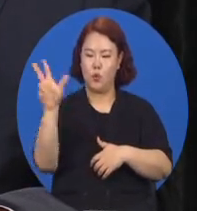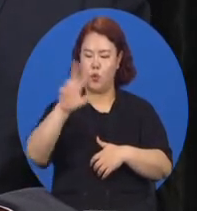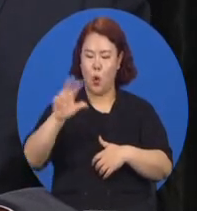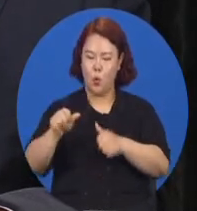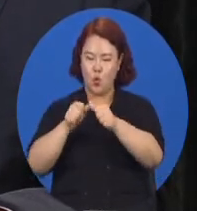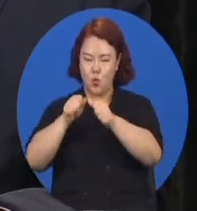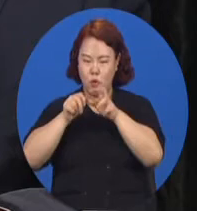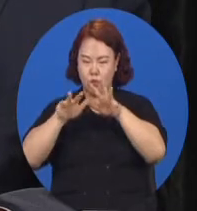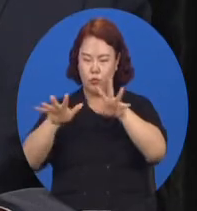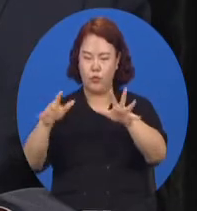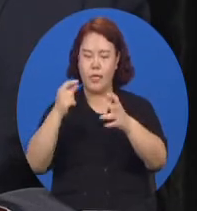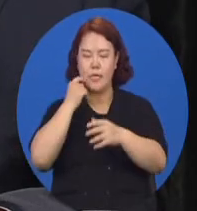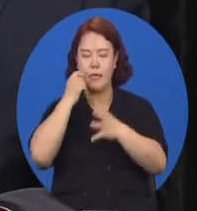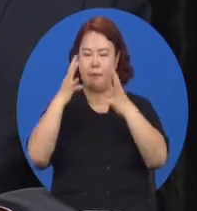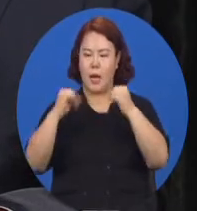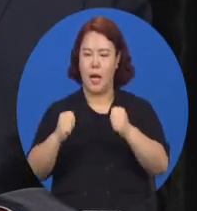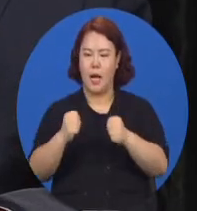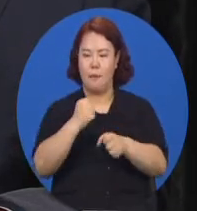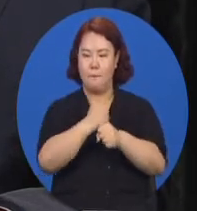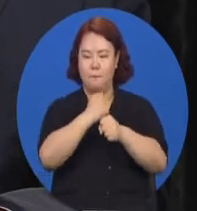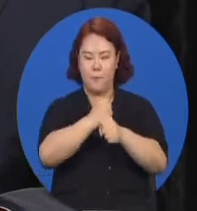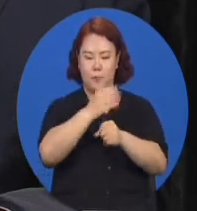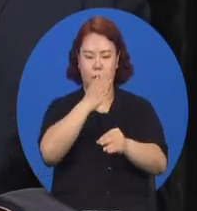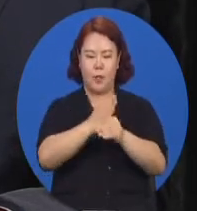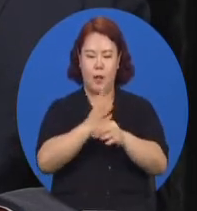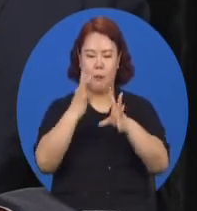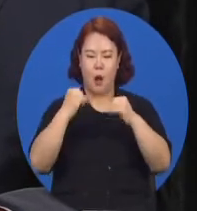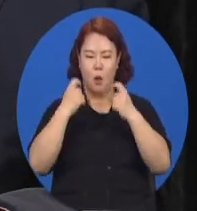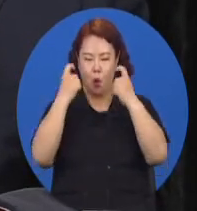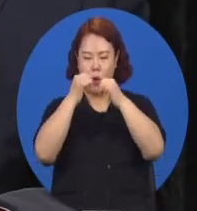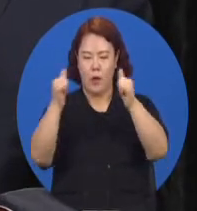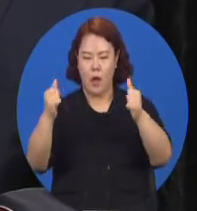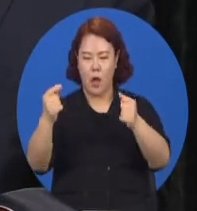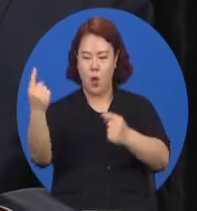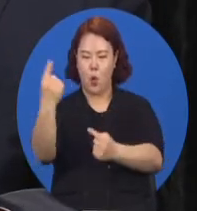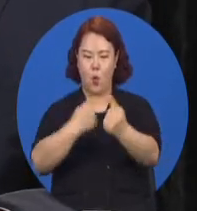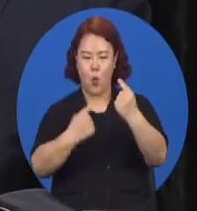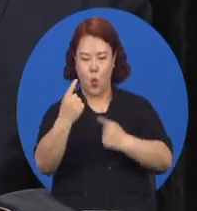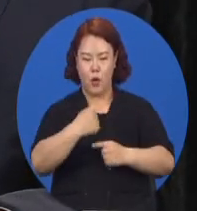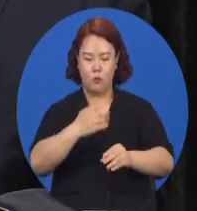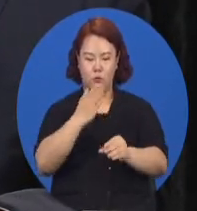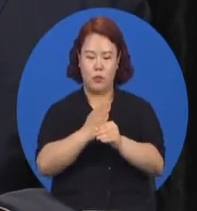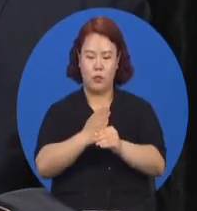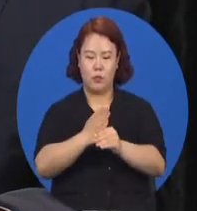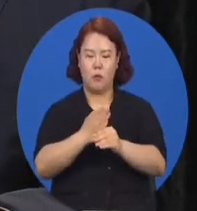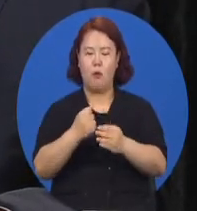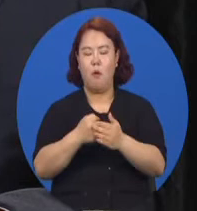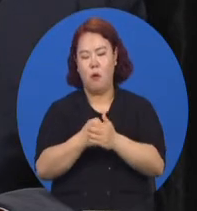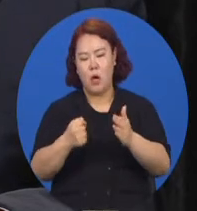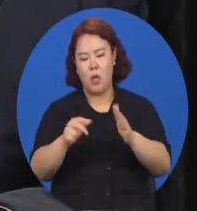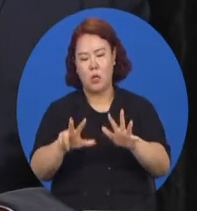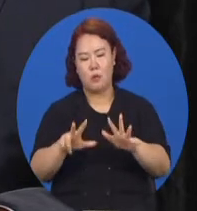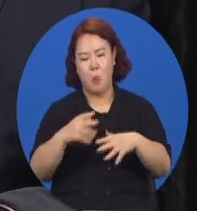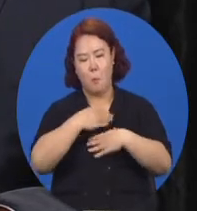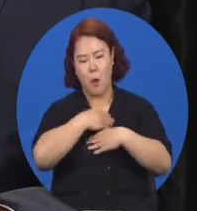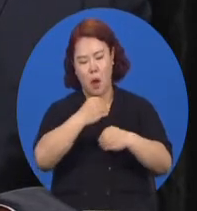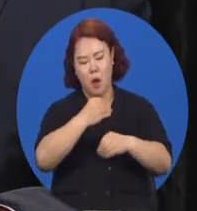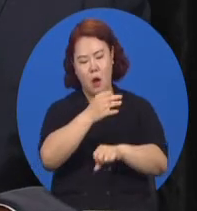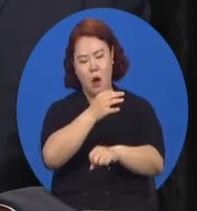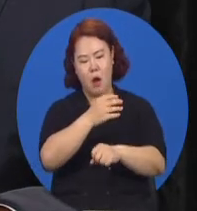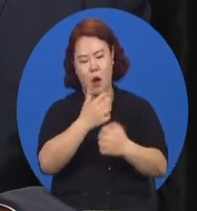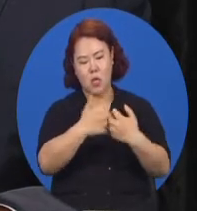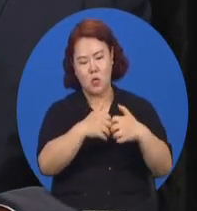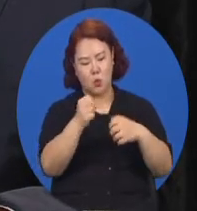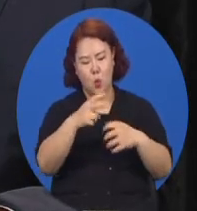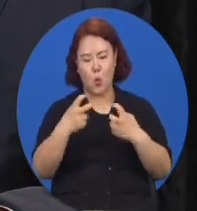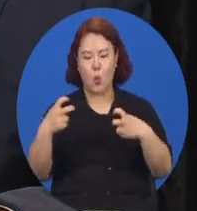많은 관광객들이 지금 몰려오는 이런 지역이 됐습니다. 그래서 미처 이 편의시설이라든가 이 또